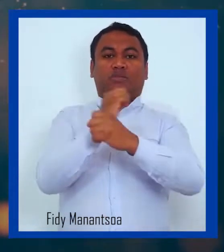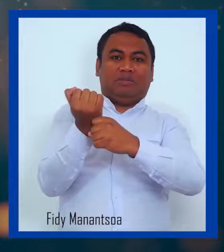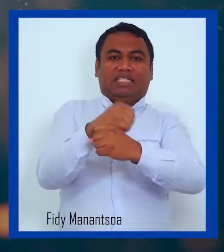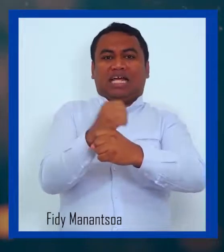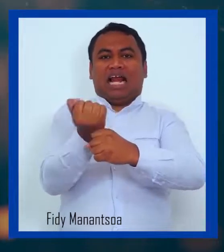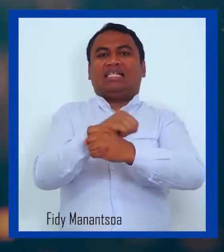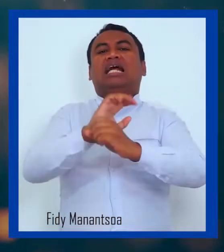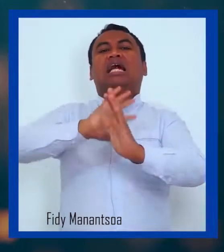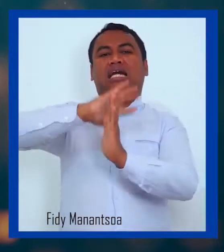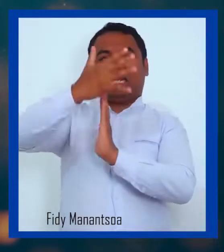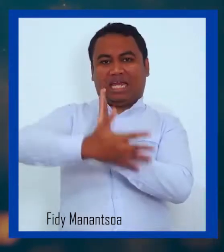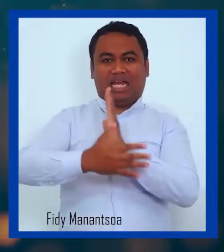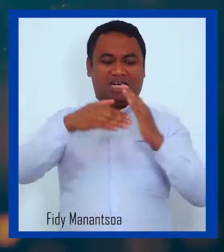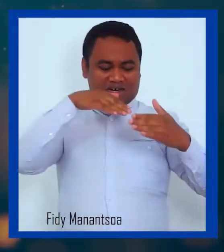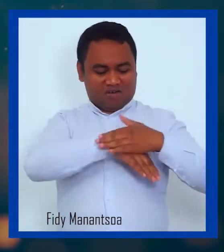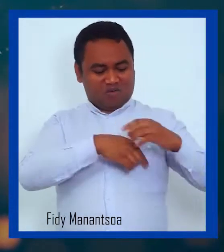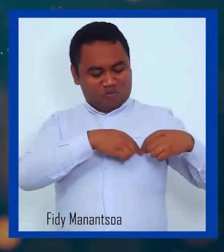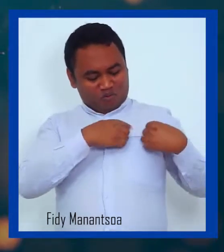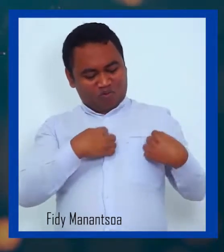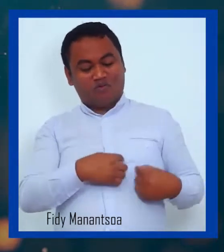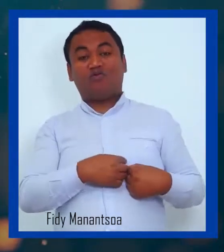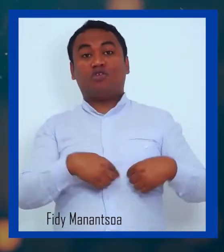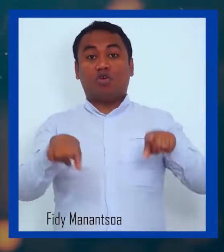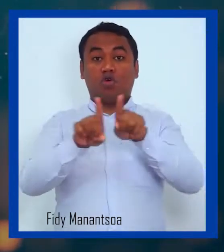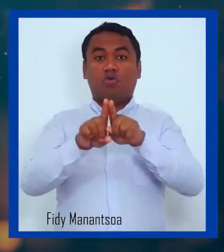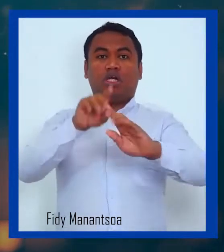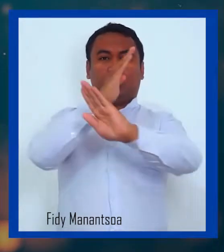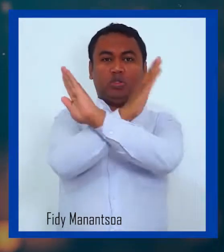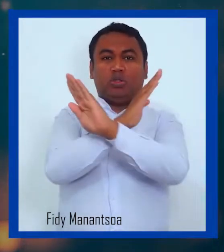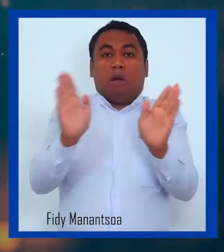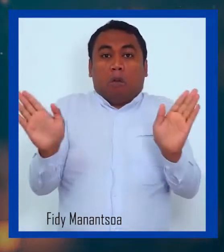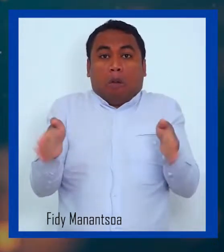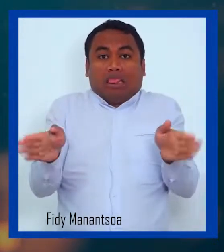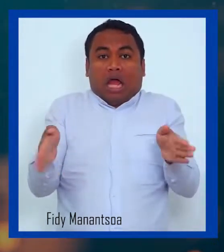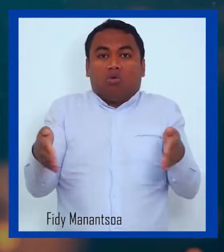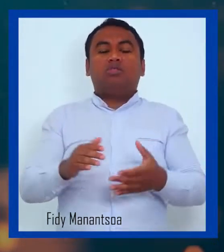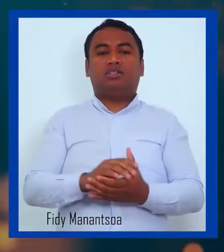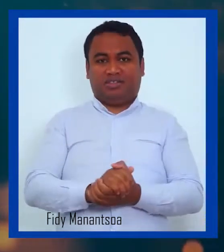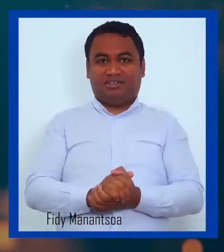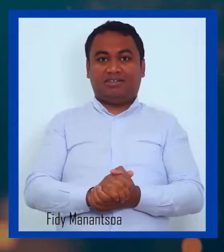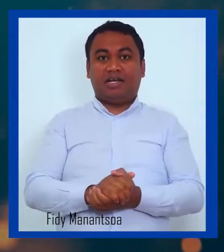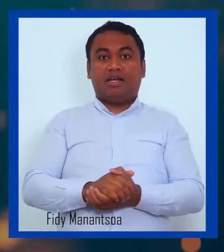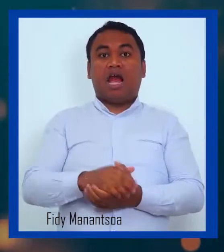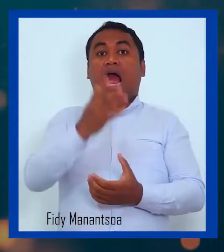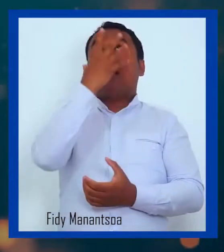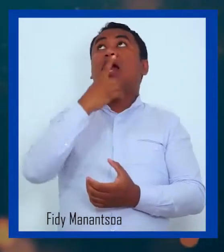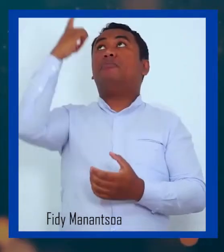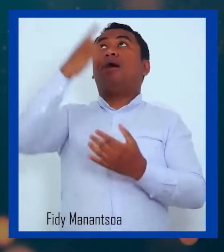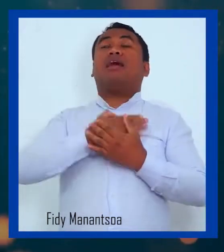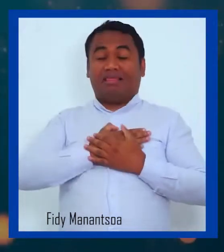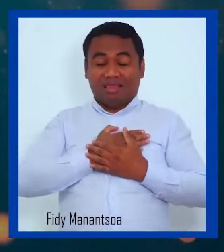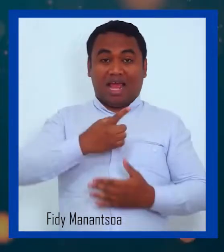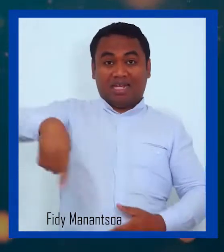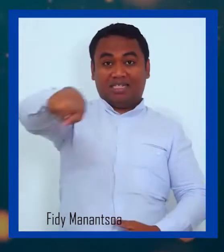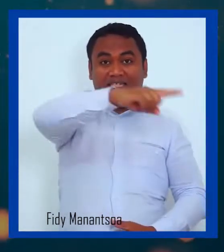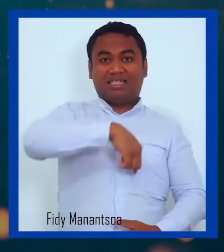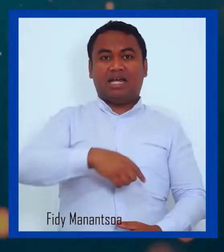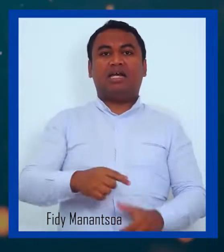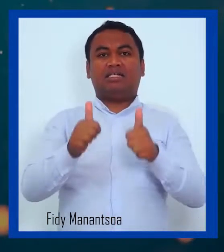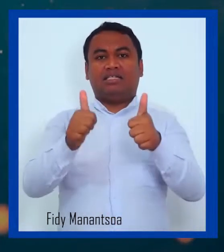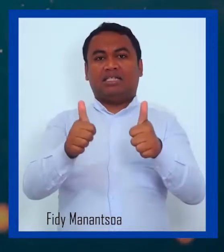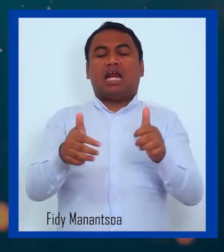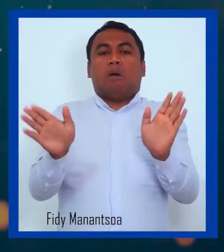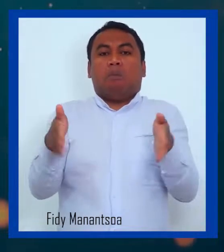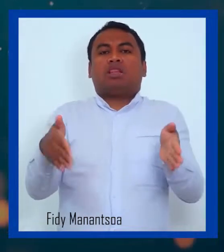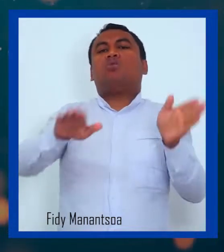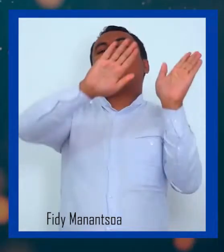miala daholo ny fanahiana rehetra ao anatinao. Dia tahaka izany koa miala koa ny tahotra satria ny fitiavana mandroaka ny tahotra. Efa nambarako teto